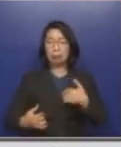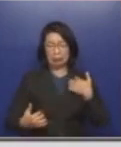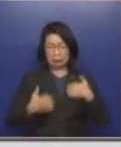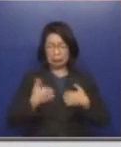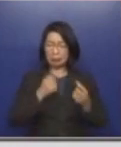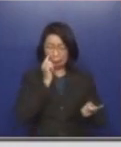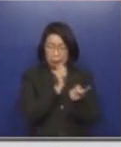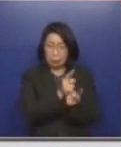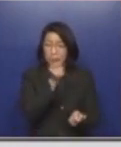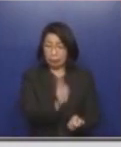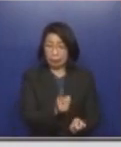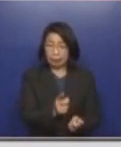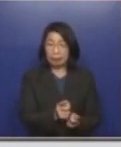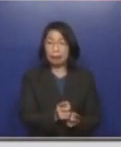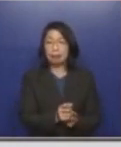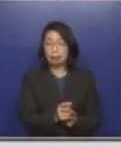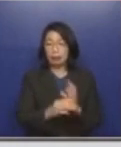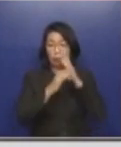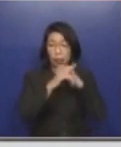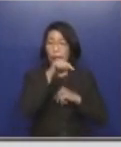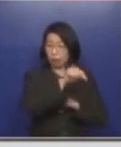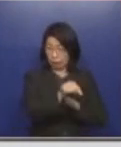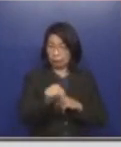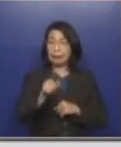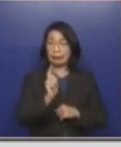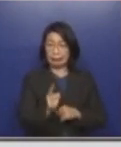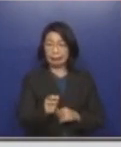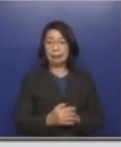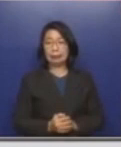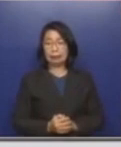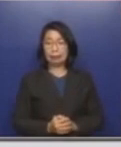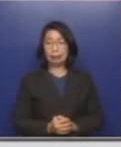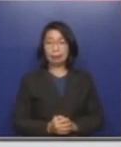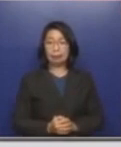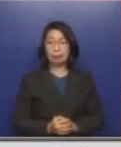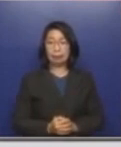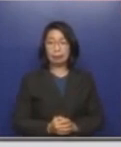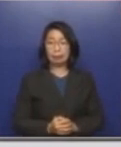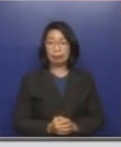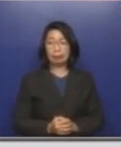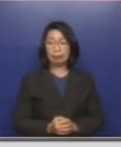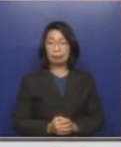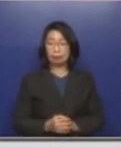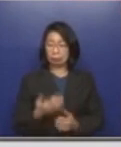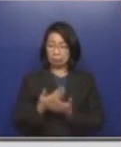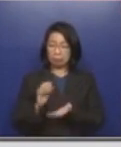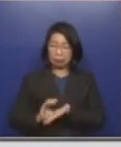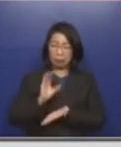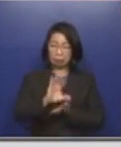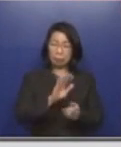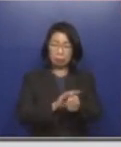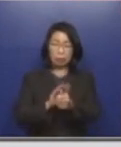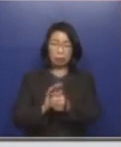งๆที่อยู่ในพื้นที่ครับไม่ใช่เฉพาะเอาที่อื่นนะครับที่เยียวยาไม่ทั่วถึ